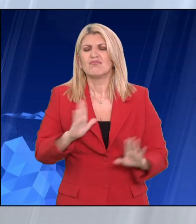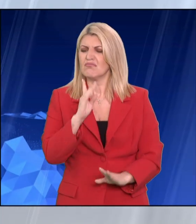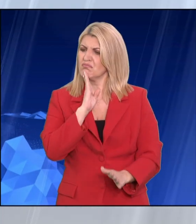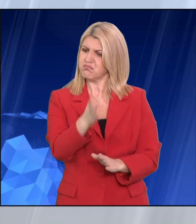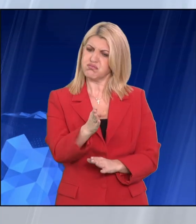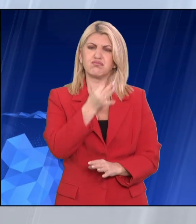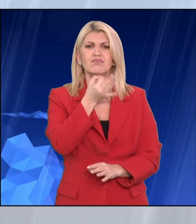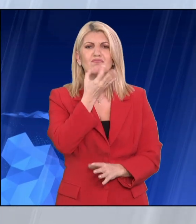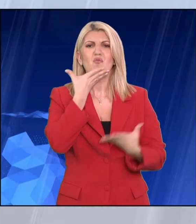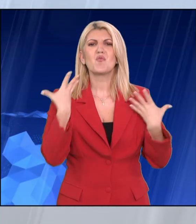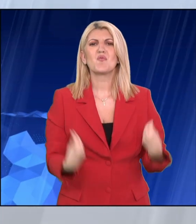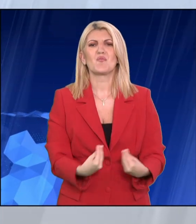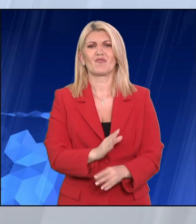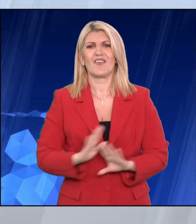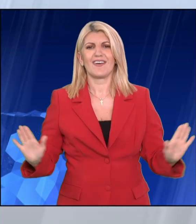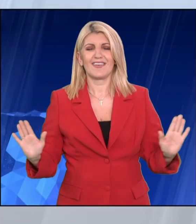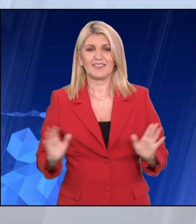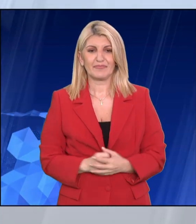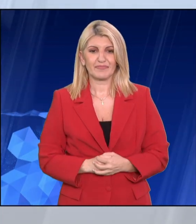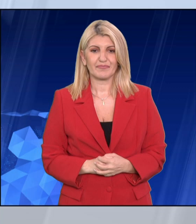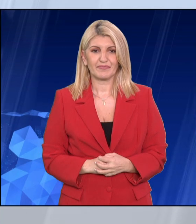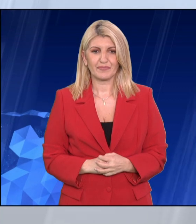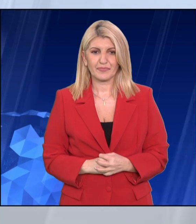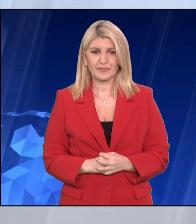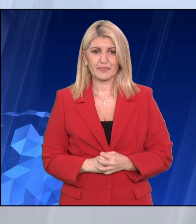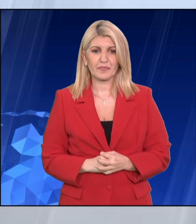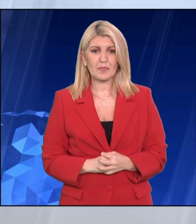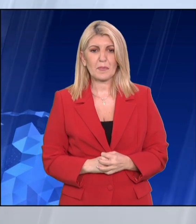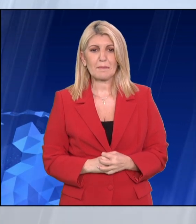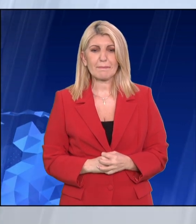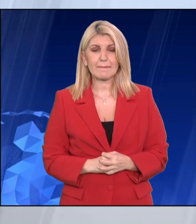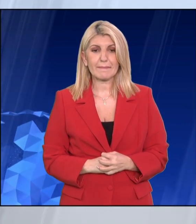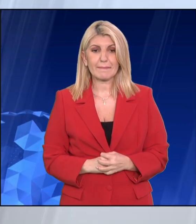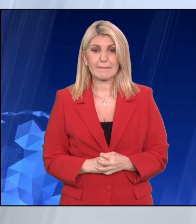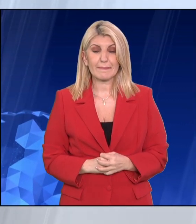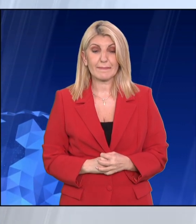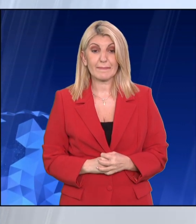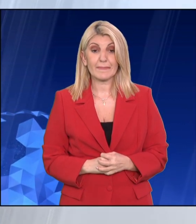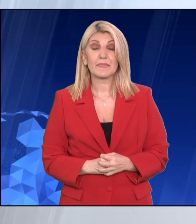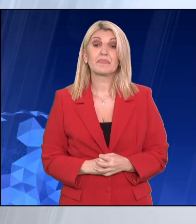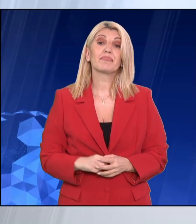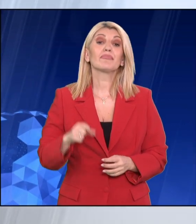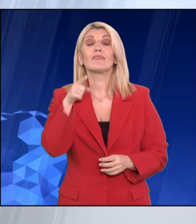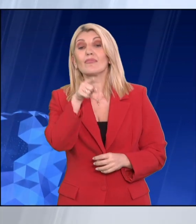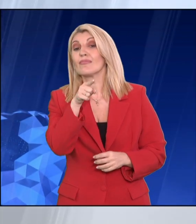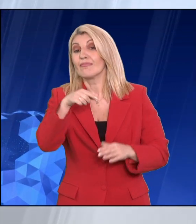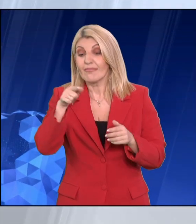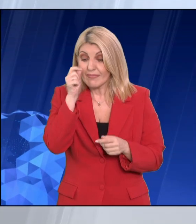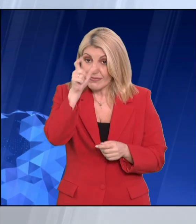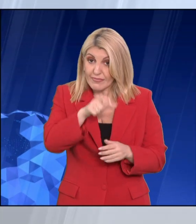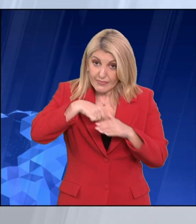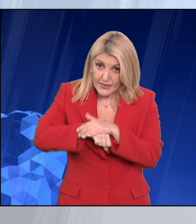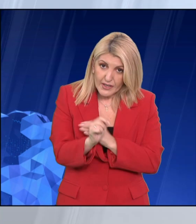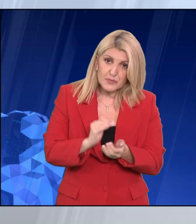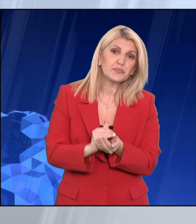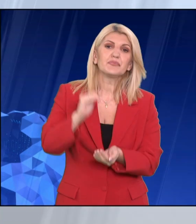την αναφορά, προς τον πληγωμένο εγωισμό μου. Το κοκκινοχώρι Καβάλας που μεγάλωσε δεν το ξέχασε